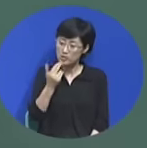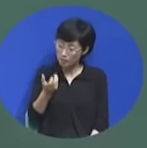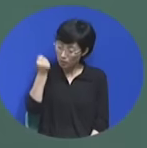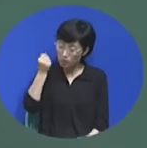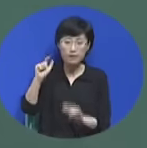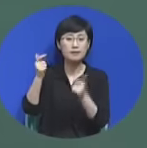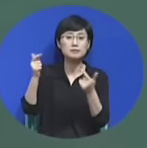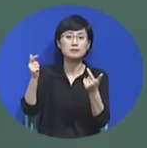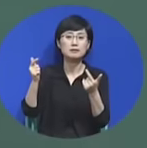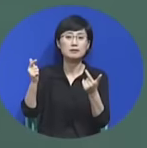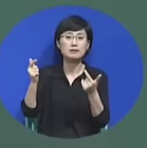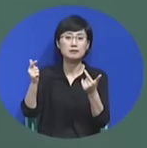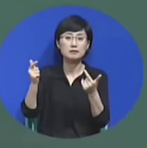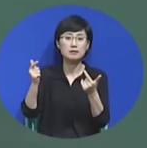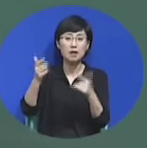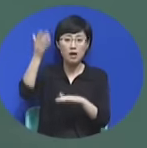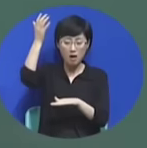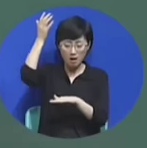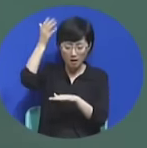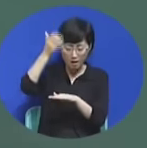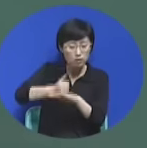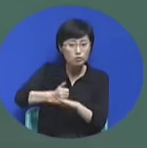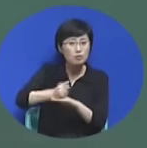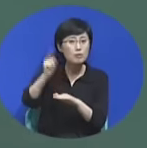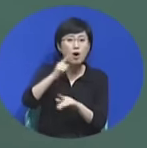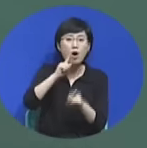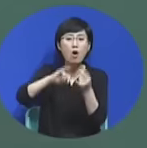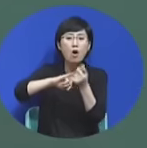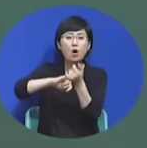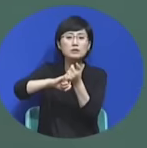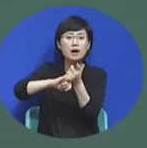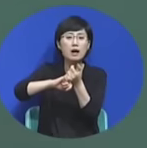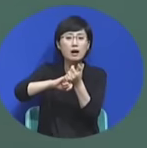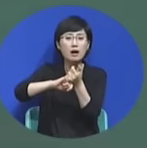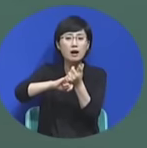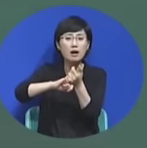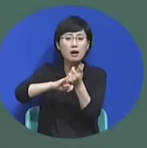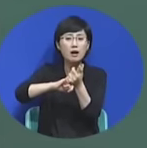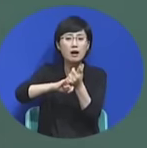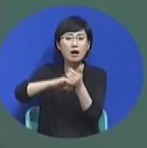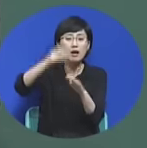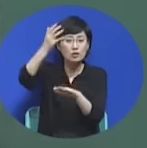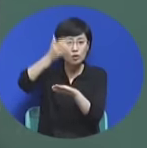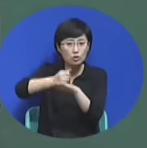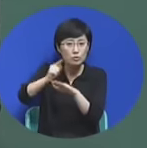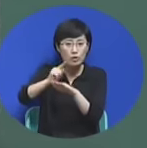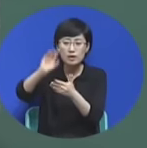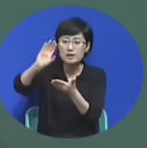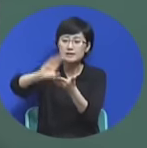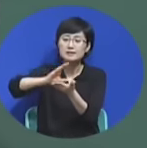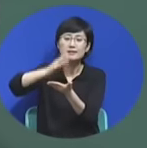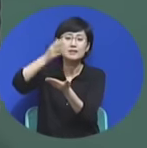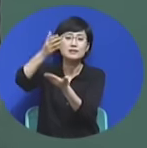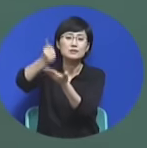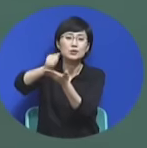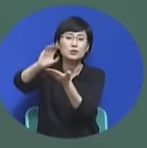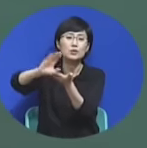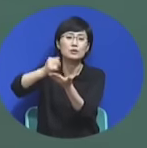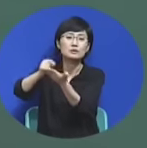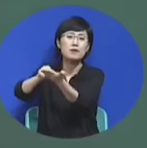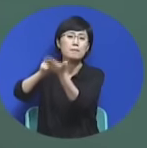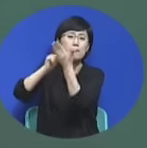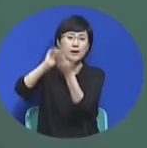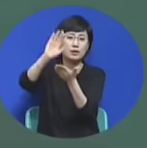아니고. 也不是约瑟的。 누굴 말하는 겁니까? 是指谁呢？ 그리스도를 예표하는. 是在预表基督.